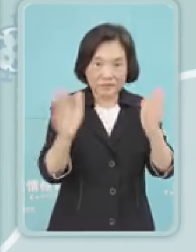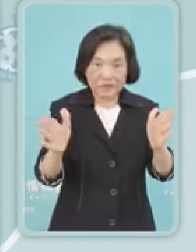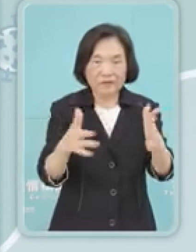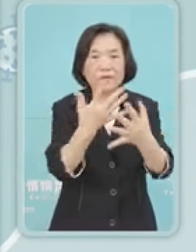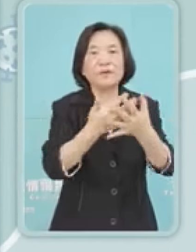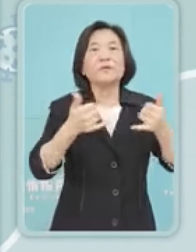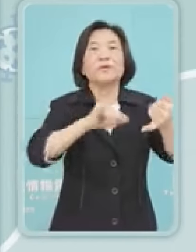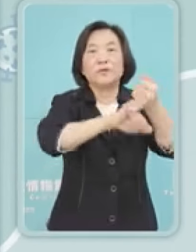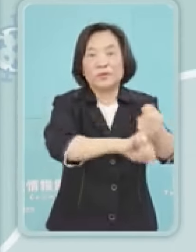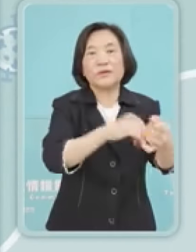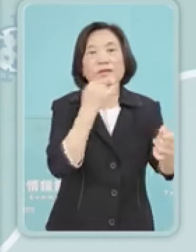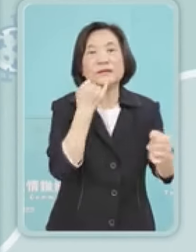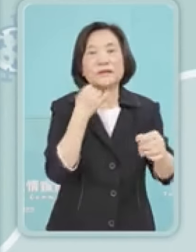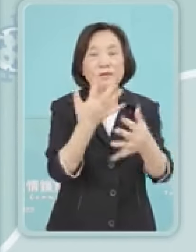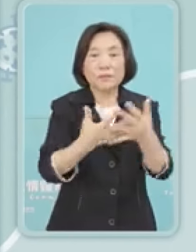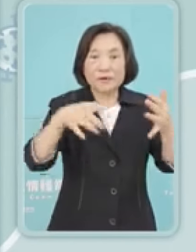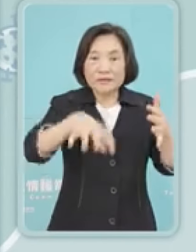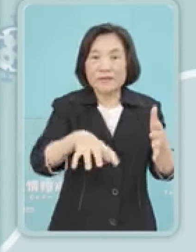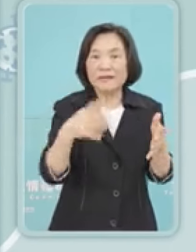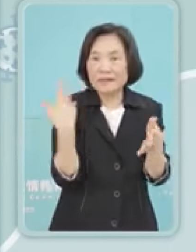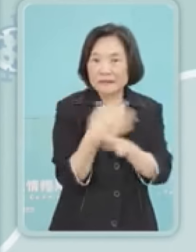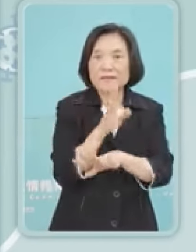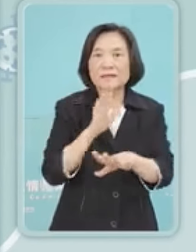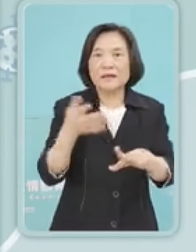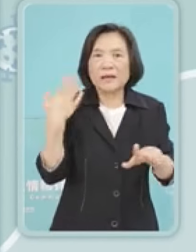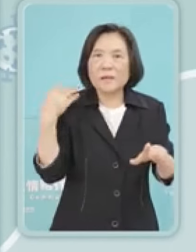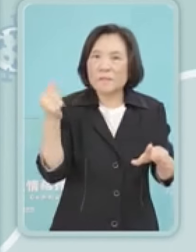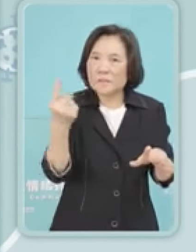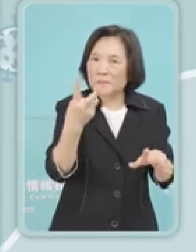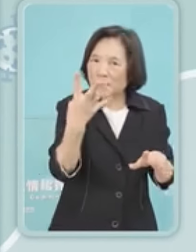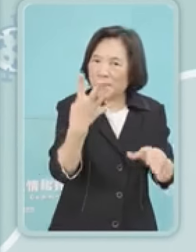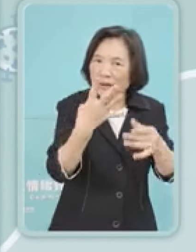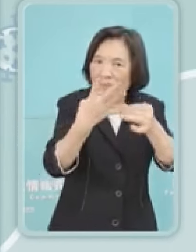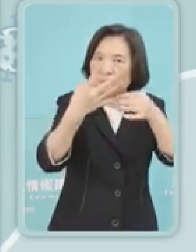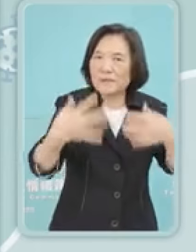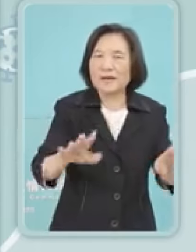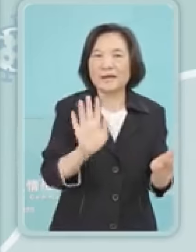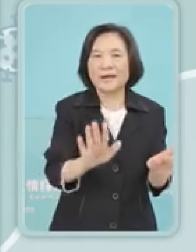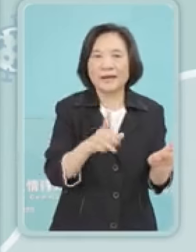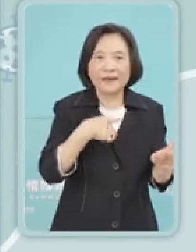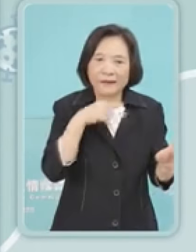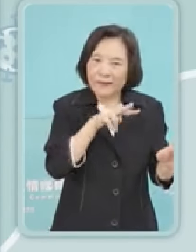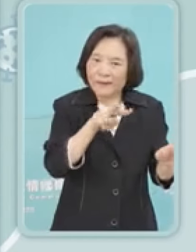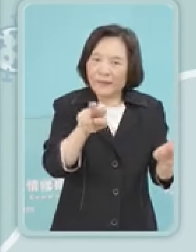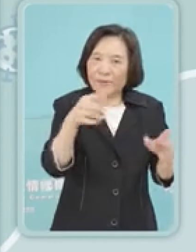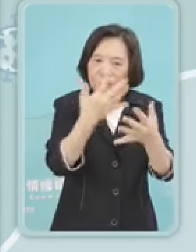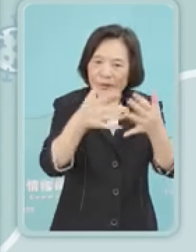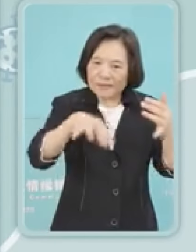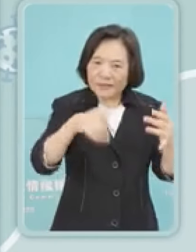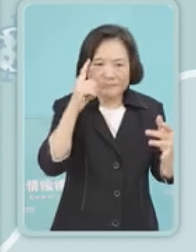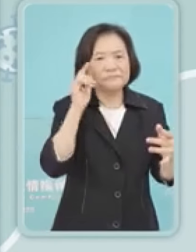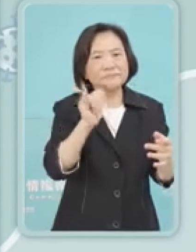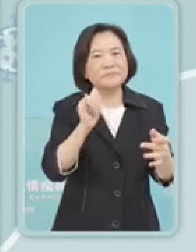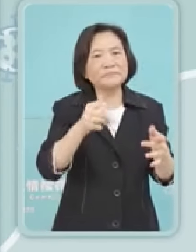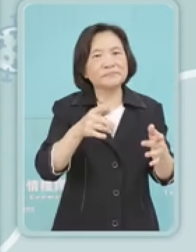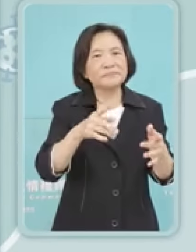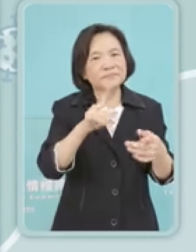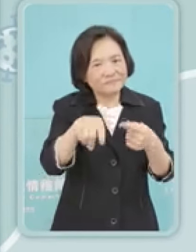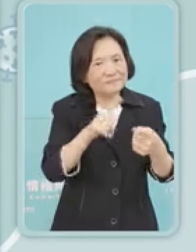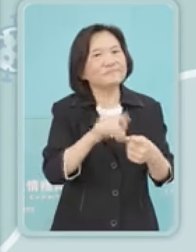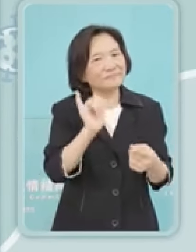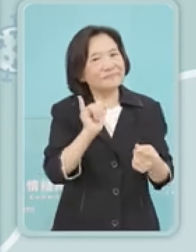为这个网站已经运用过4次了，你知道哦，所以大概 OK 的哈，没有说太大